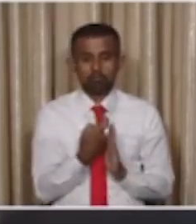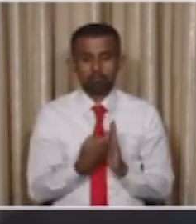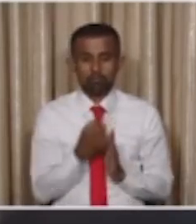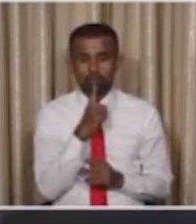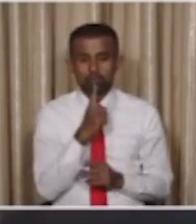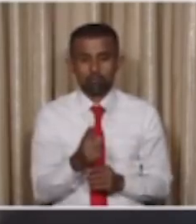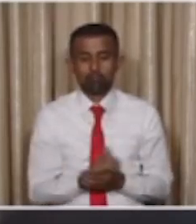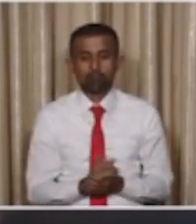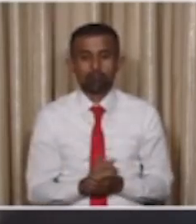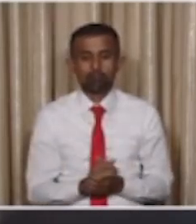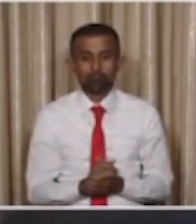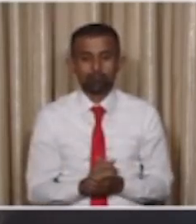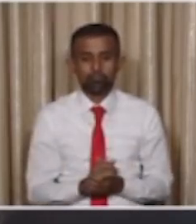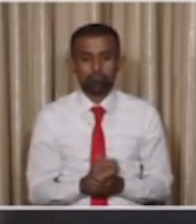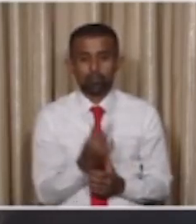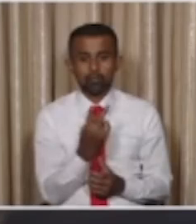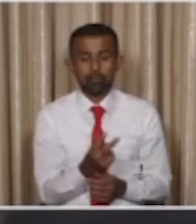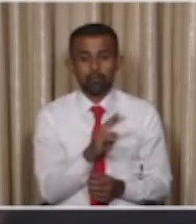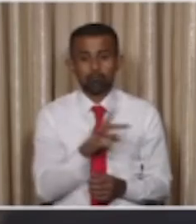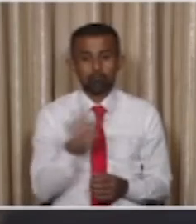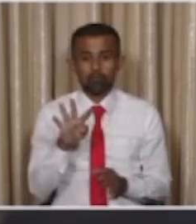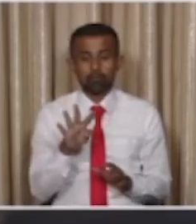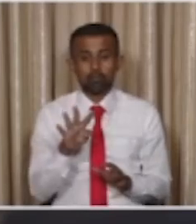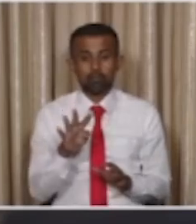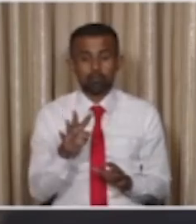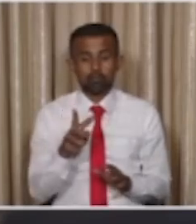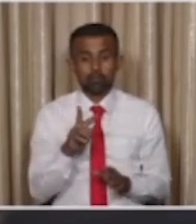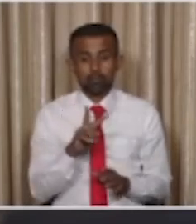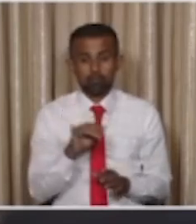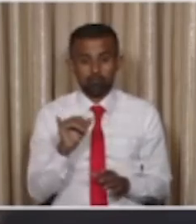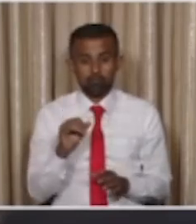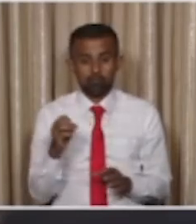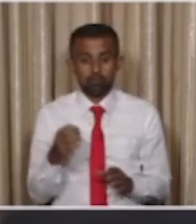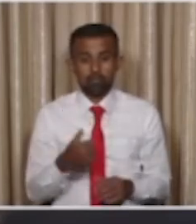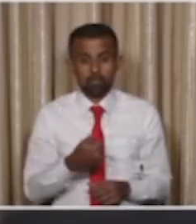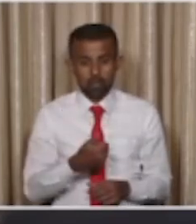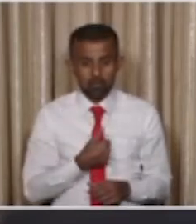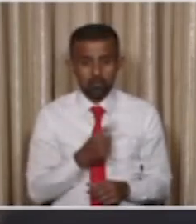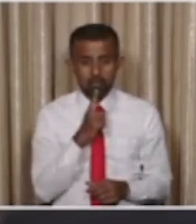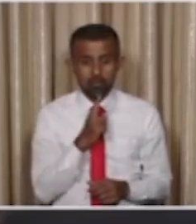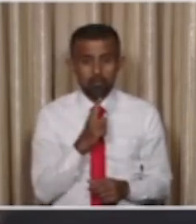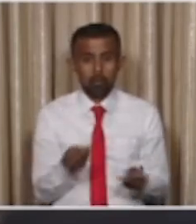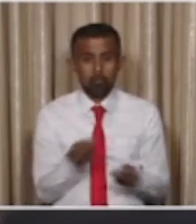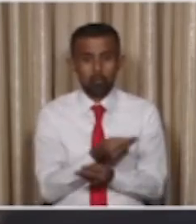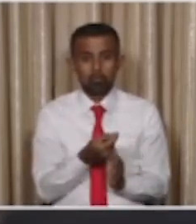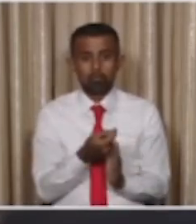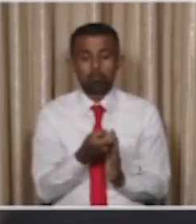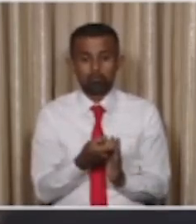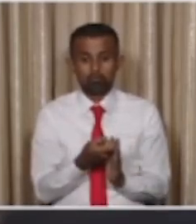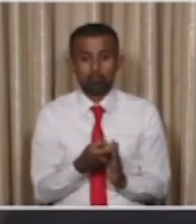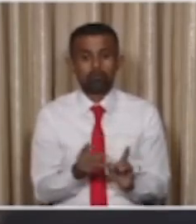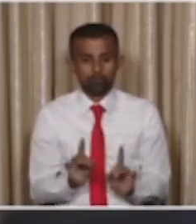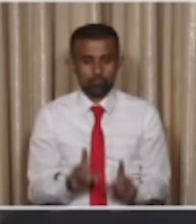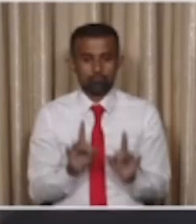තියෙන්නේ. ඒ තමයි ඔවුන් කියනවා 2024-26 පත් කරලා එකඟ වෙච්ච කලෙක්ටිව් ඇග්‍රීමෙන්ට් එක ඒ